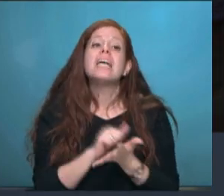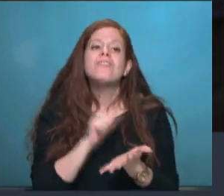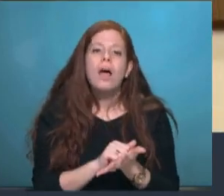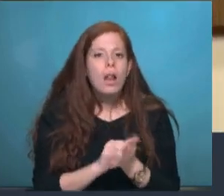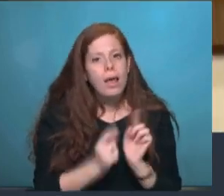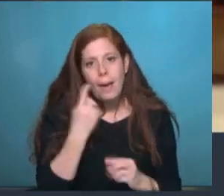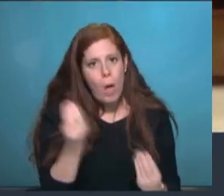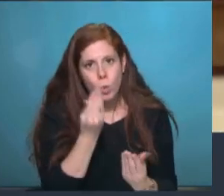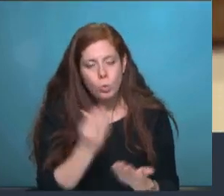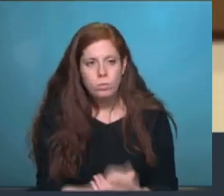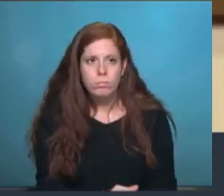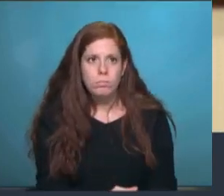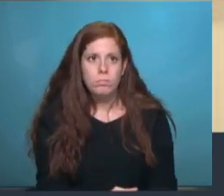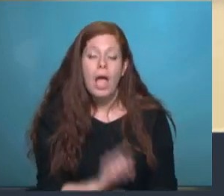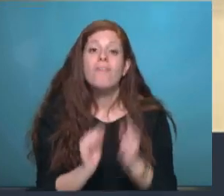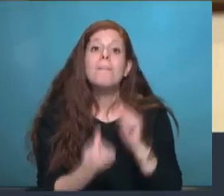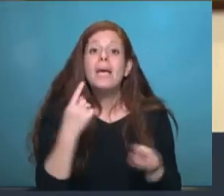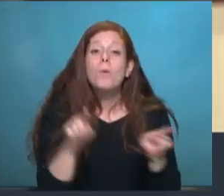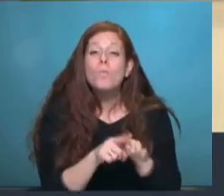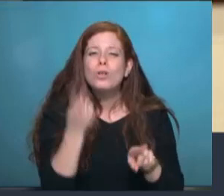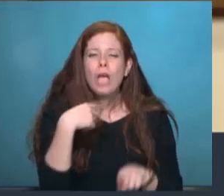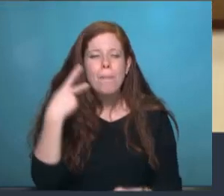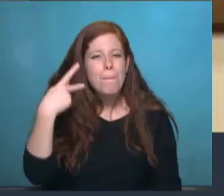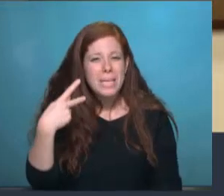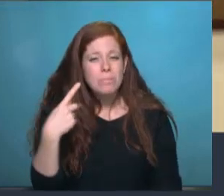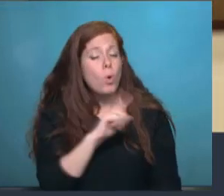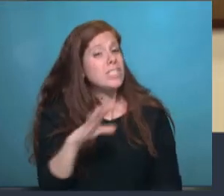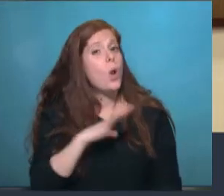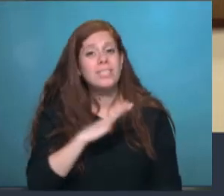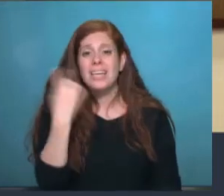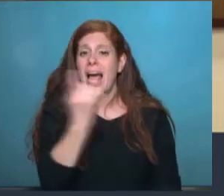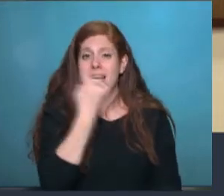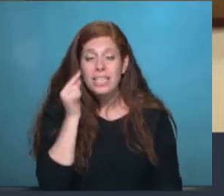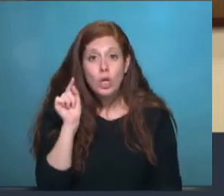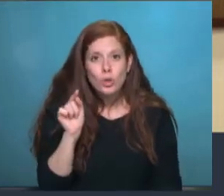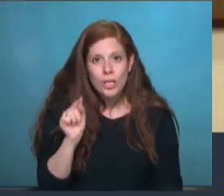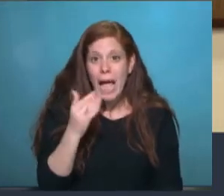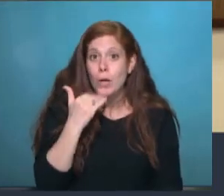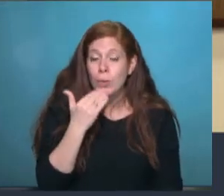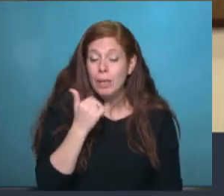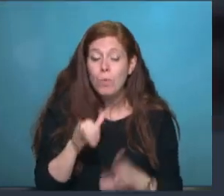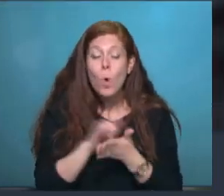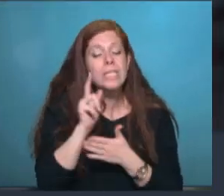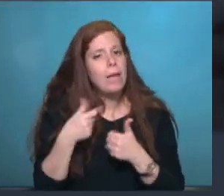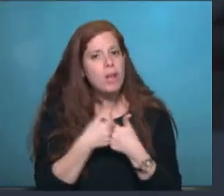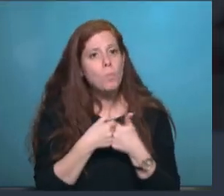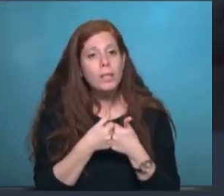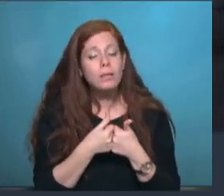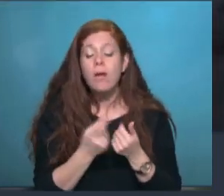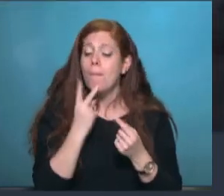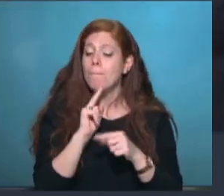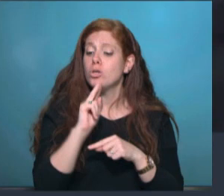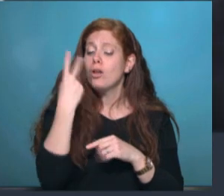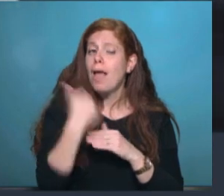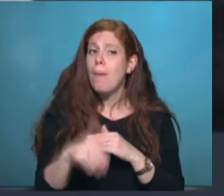happen. אבל מקרים כמו שהיה בפיטסבורג הם לא הסכנה היחידה שאיתה יהודי ניו יורק צריכים להתמודד. בשנתיים